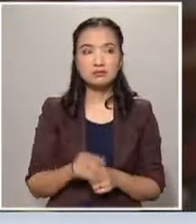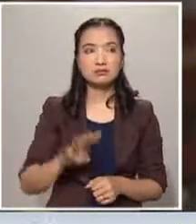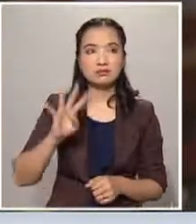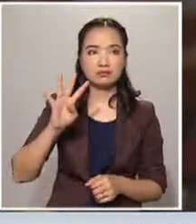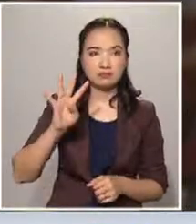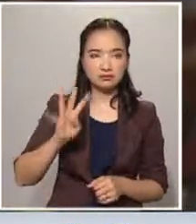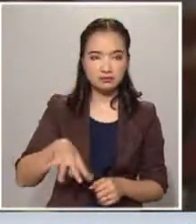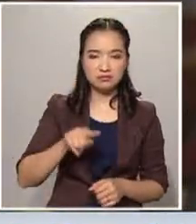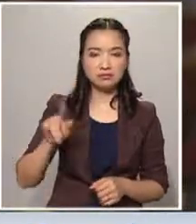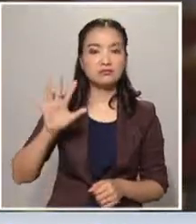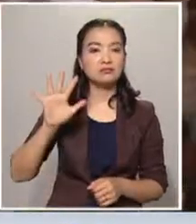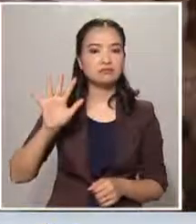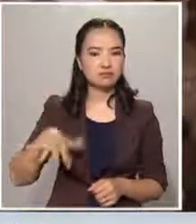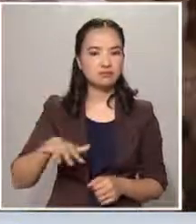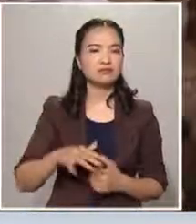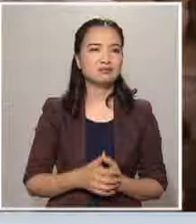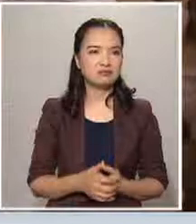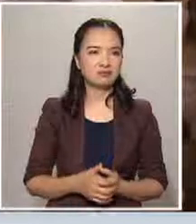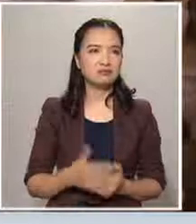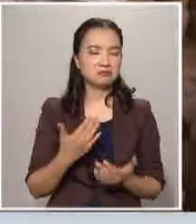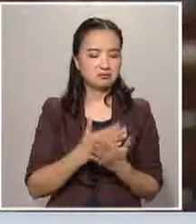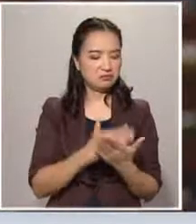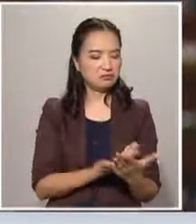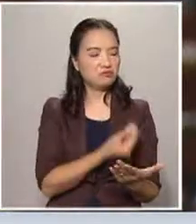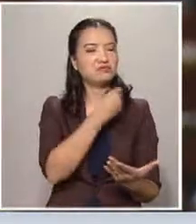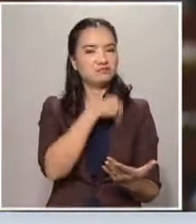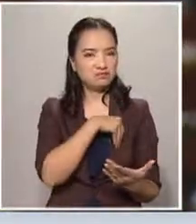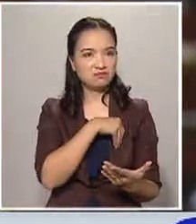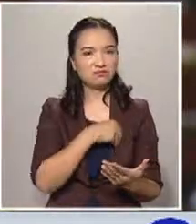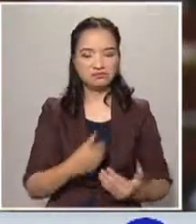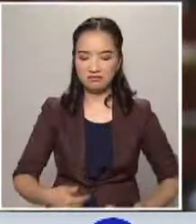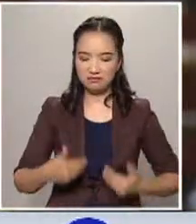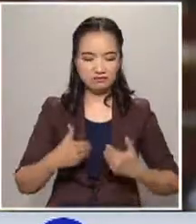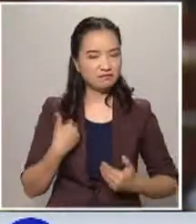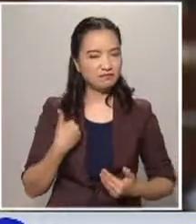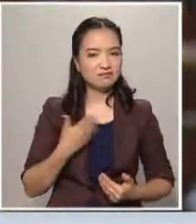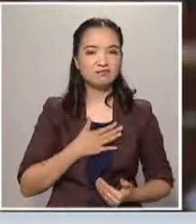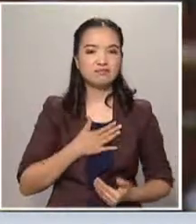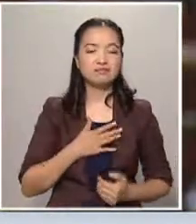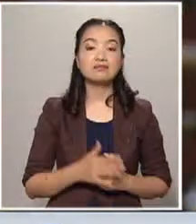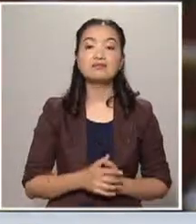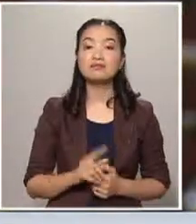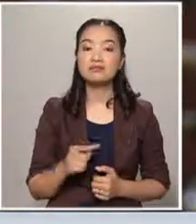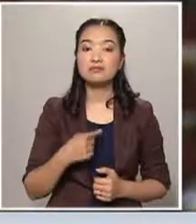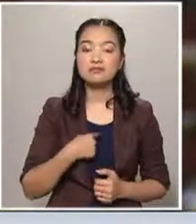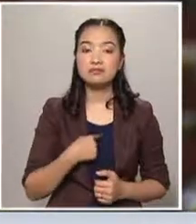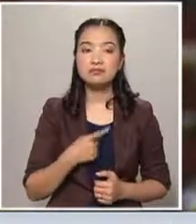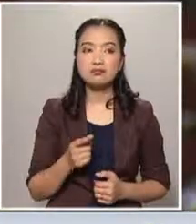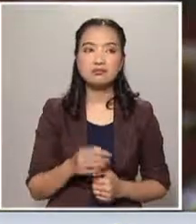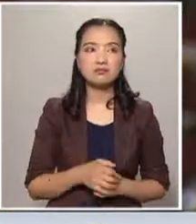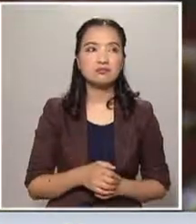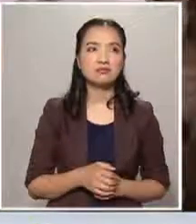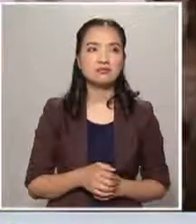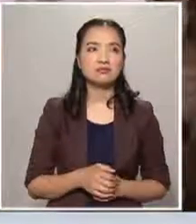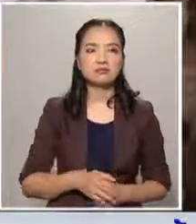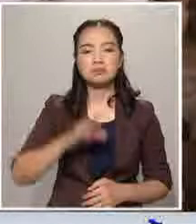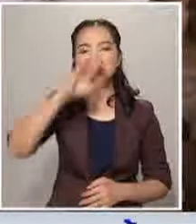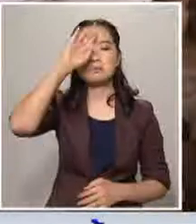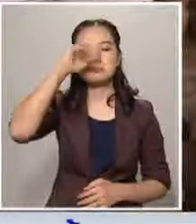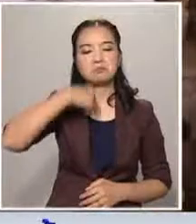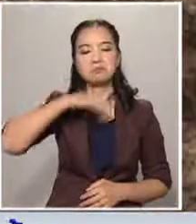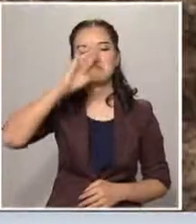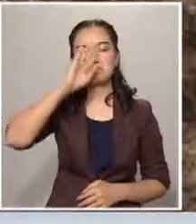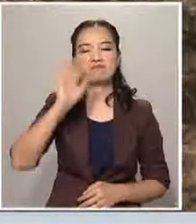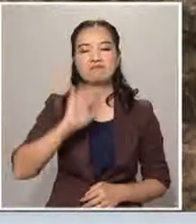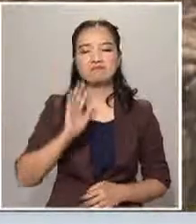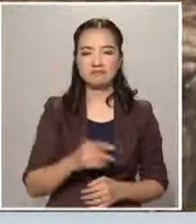ถึง 5,000 ที่ได้กำไรชีวิตมากกับเขาคือเราไม่ต้องไปรับสารรับอะไร สุดย